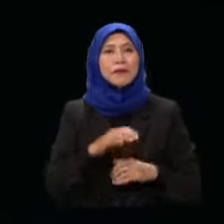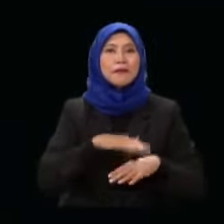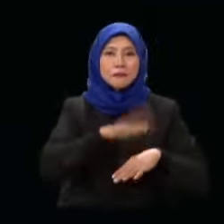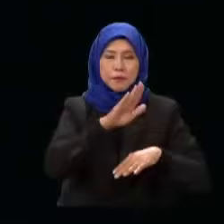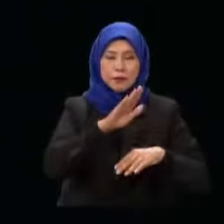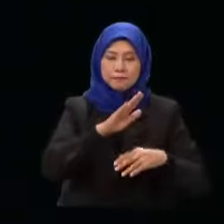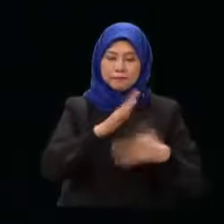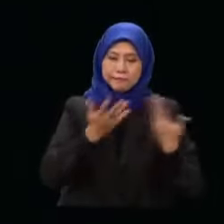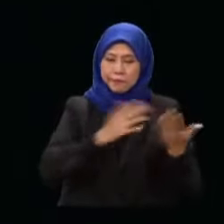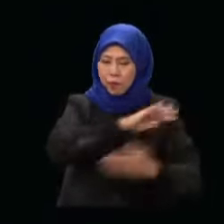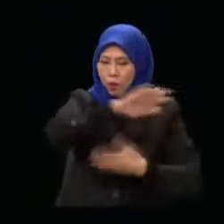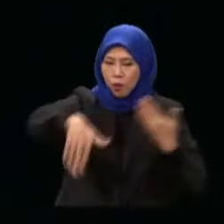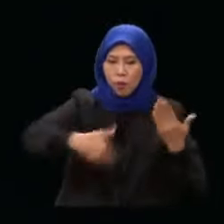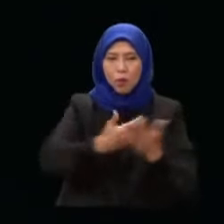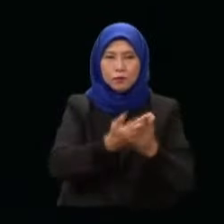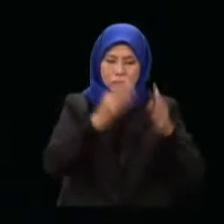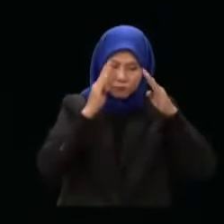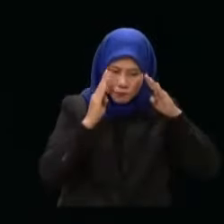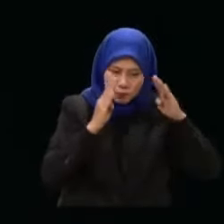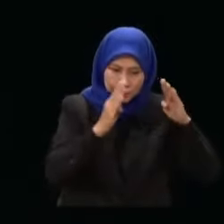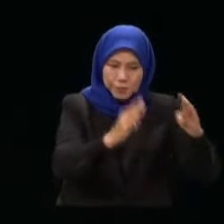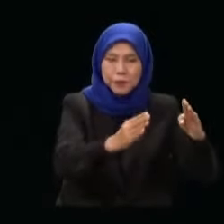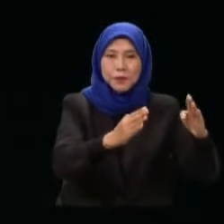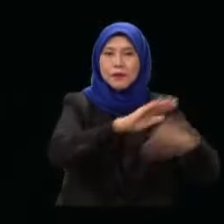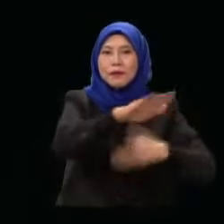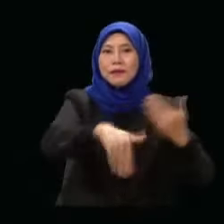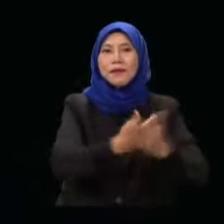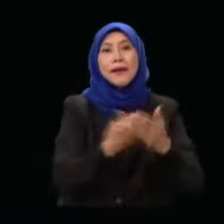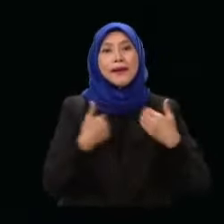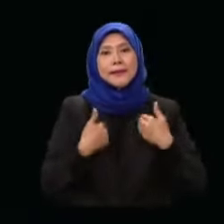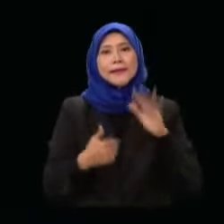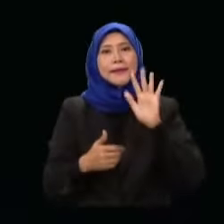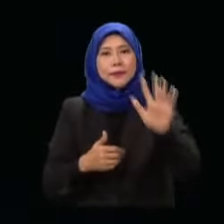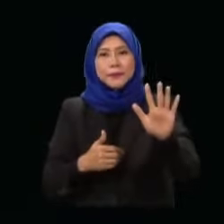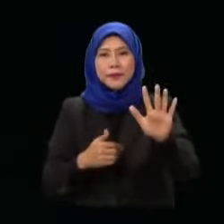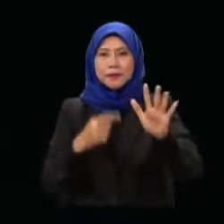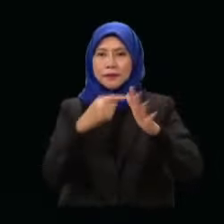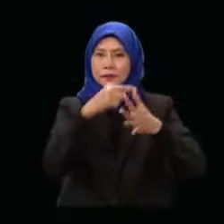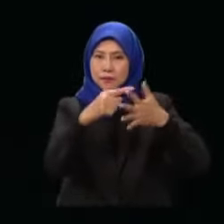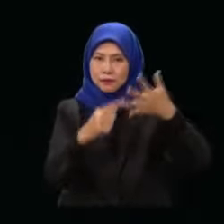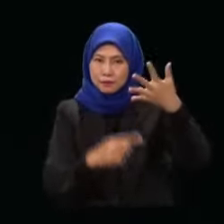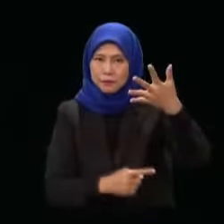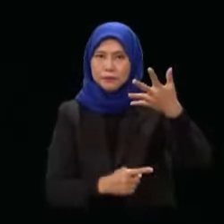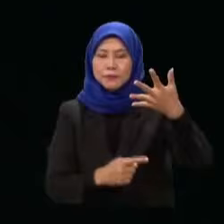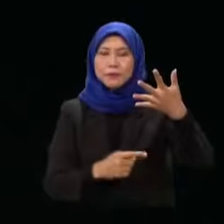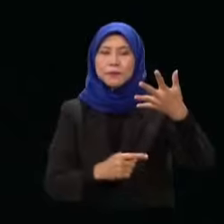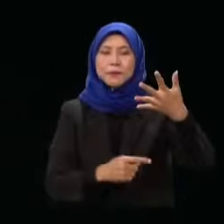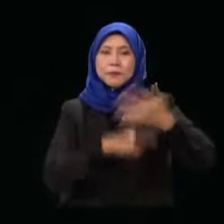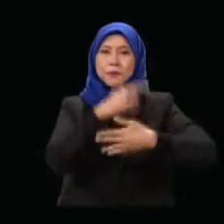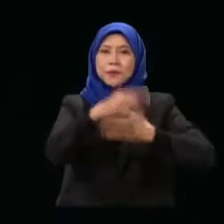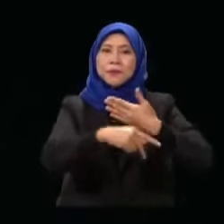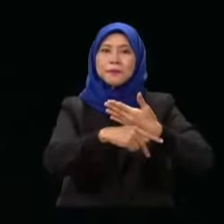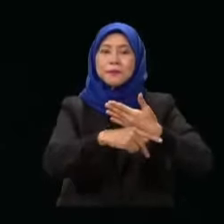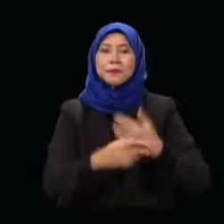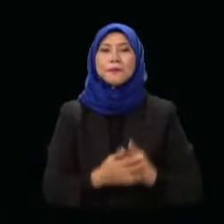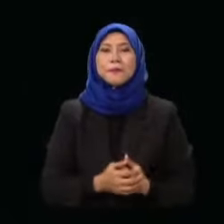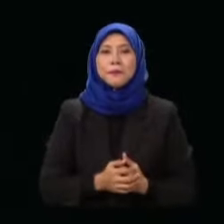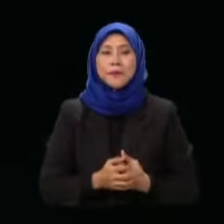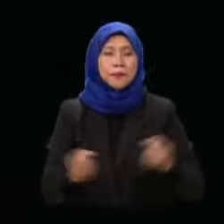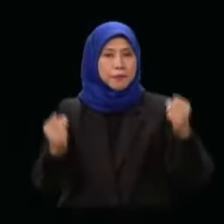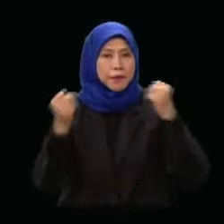secara menyeluruh holistik Indonesia dengan lima tunjang yang Adha termasuk laho